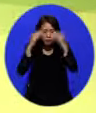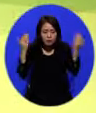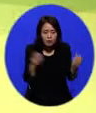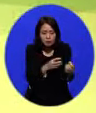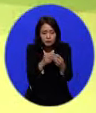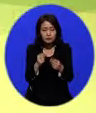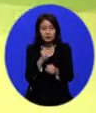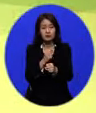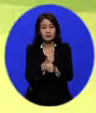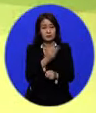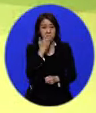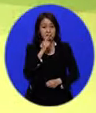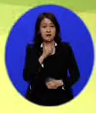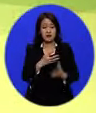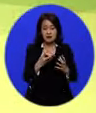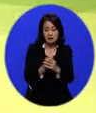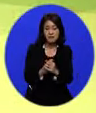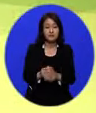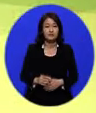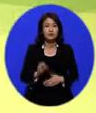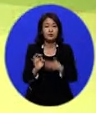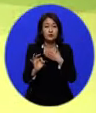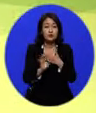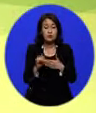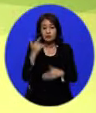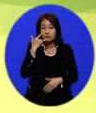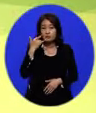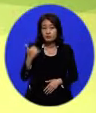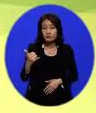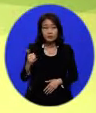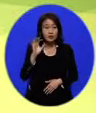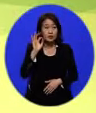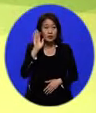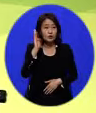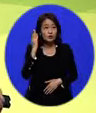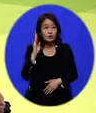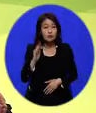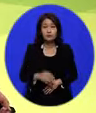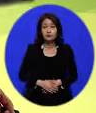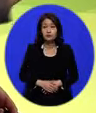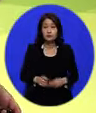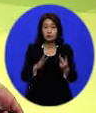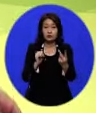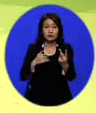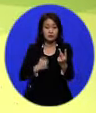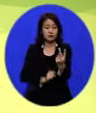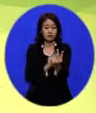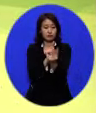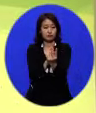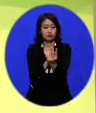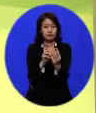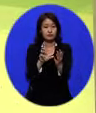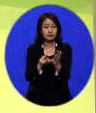게 갖춰진단 말이에요. 그렇게 되면 부모랑 요즘은요. 저 이렇게 두 분하고 저 셋이 있을